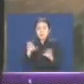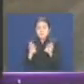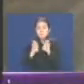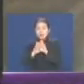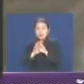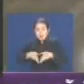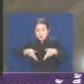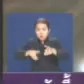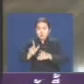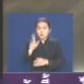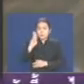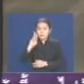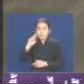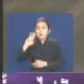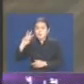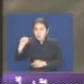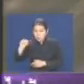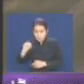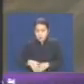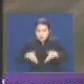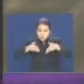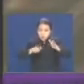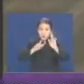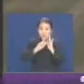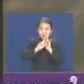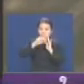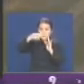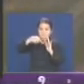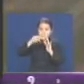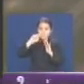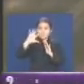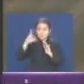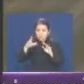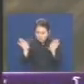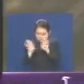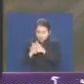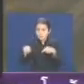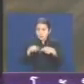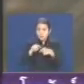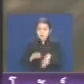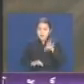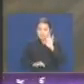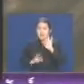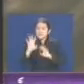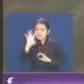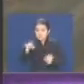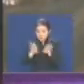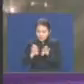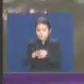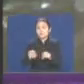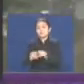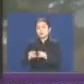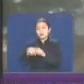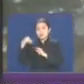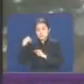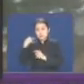ก็วันนี้ปิดเพิ่มนะคะที่ถนนเพชรเกษมขาเข้าขาออกตั้งแต่แยกพุทธมณฑลสาย4จนถึงซอยเพชรเกษมที่56ส่วนส